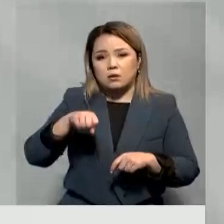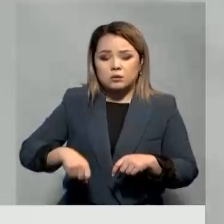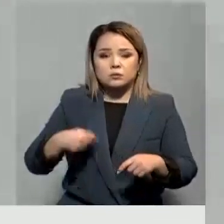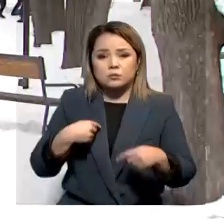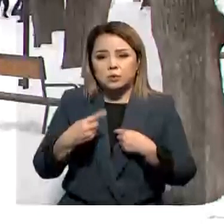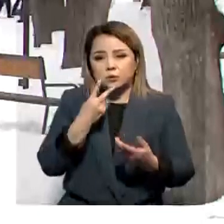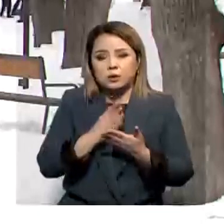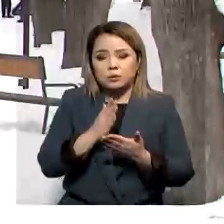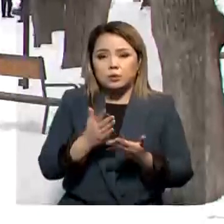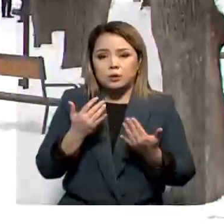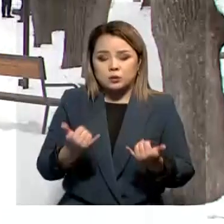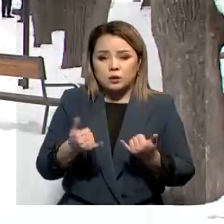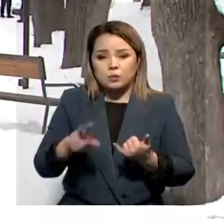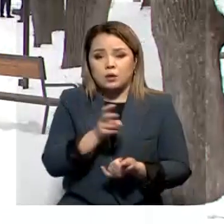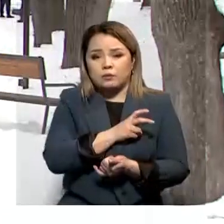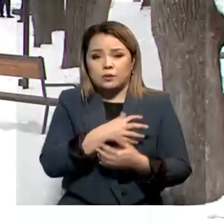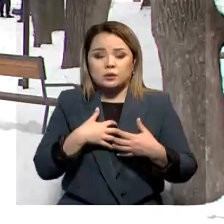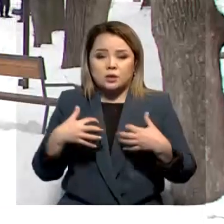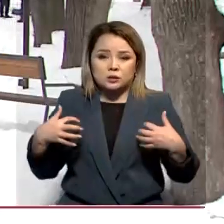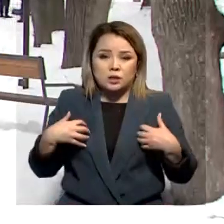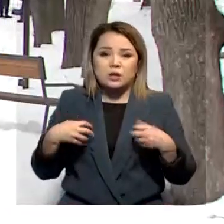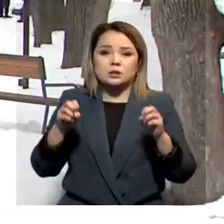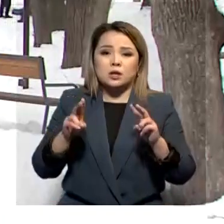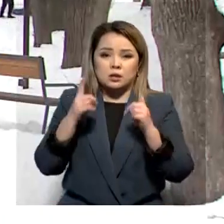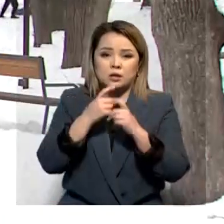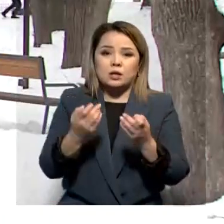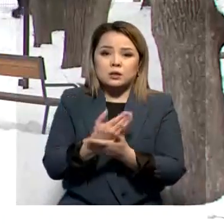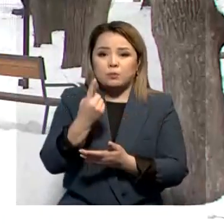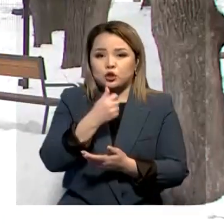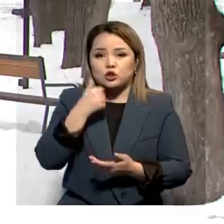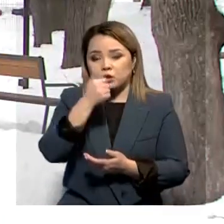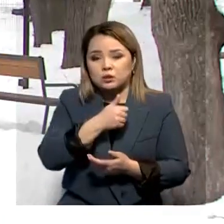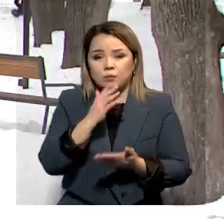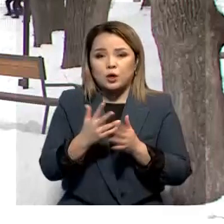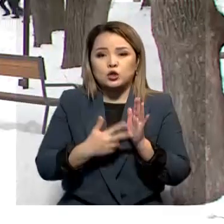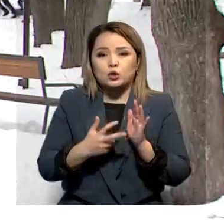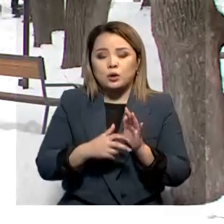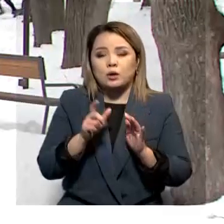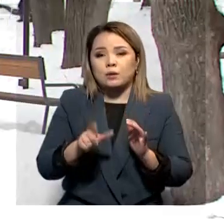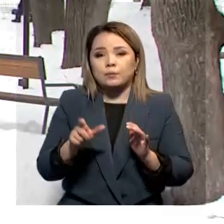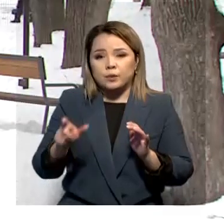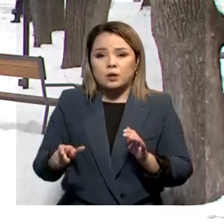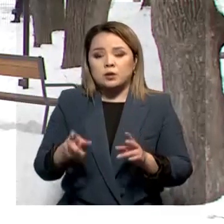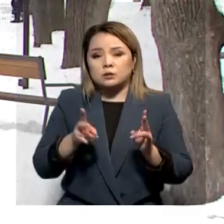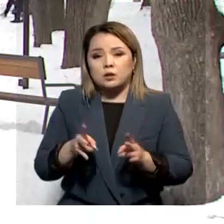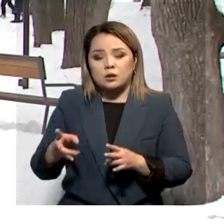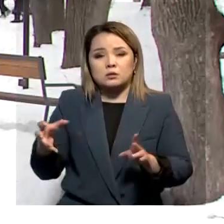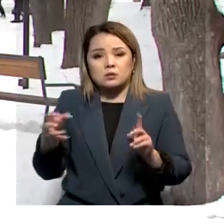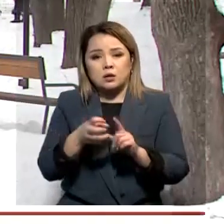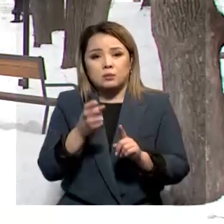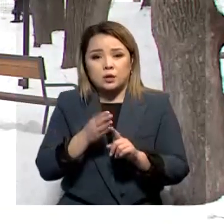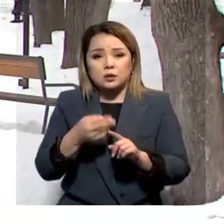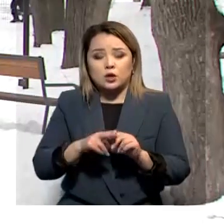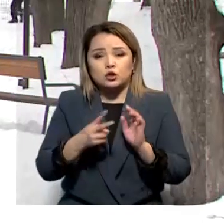қайтатын болыпты. Ветеринарлық қызметтің мәліметінше Қарасай ауданында өткен бір жылда 800-ге жуық адам үй жануарларынан зардап шеккен, соның